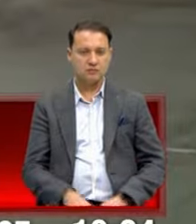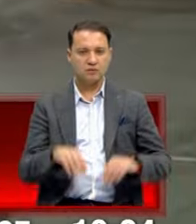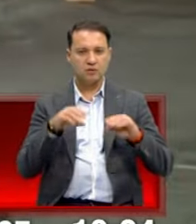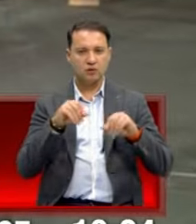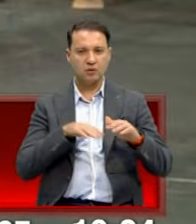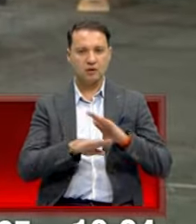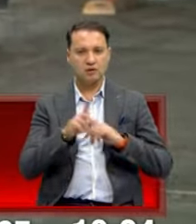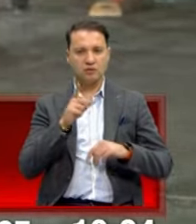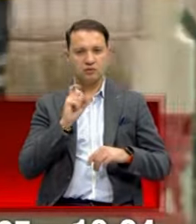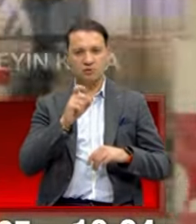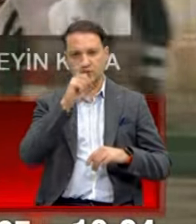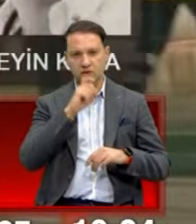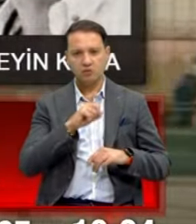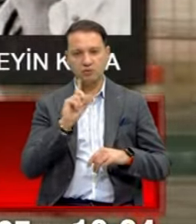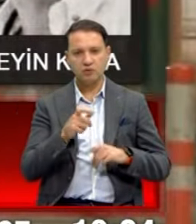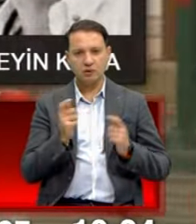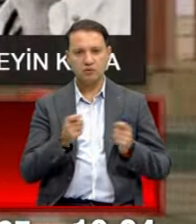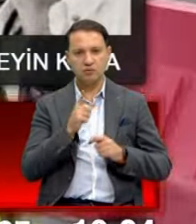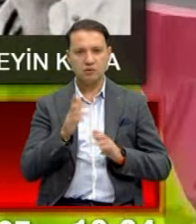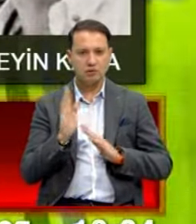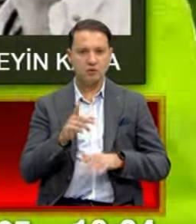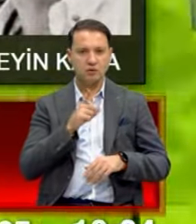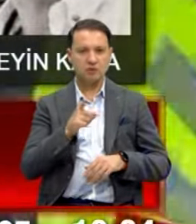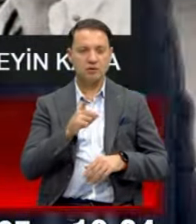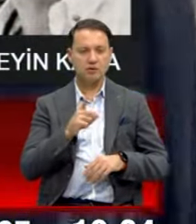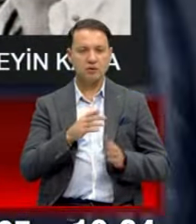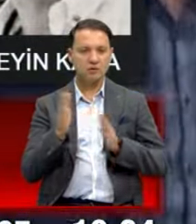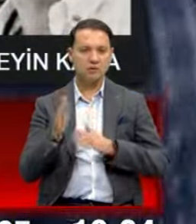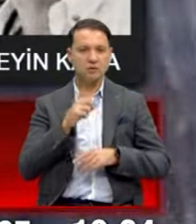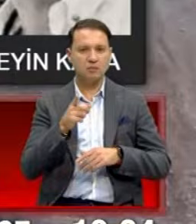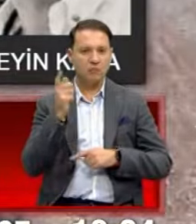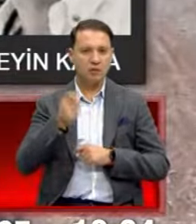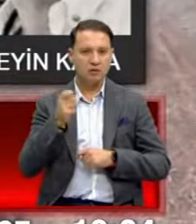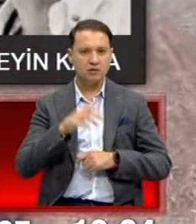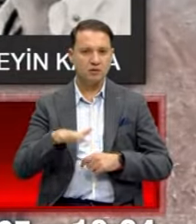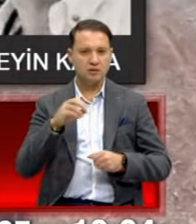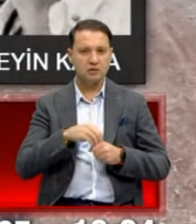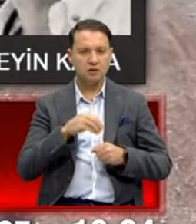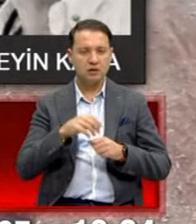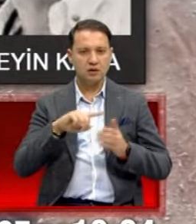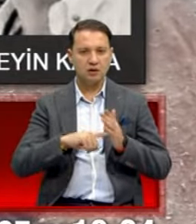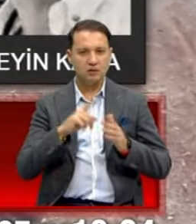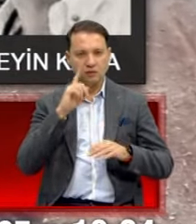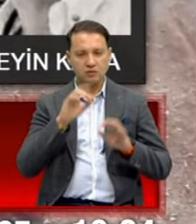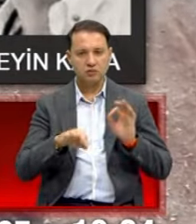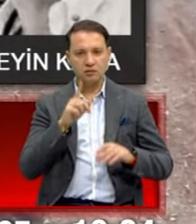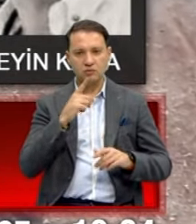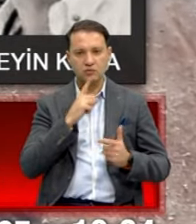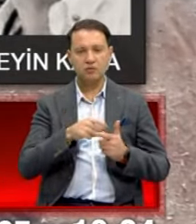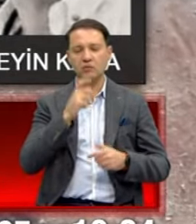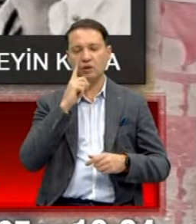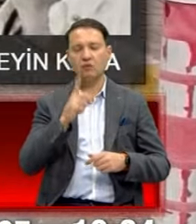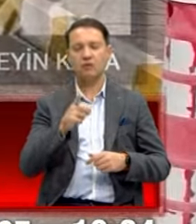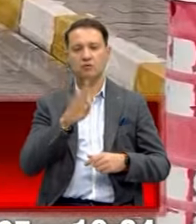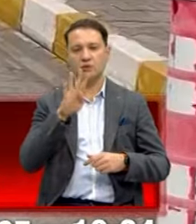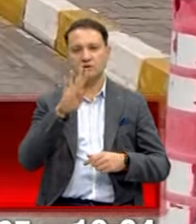Toprak altındaki 9 işçiye ulaşma çalışmaları sürerken bir yandan da maden sahasında deliller toplanıyor. Soruşturma